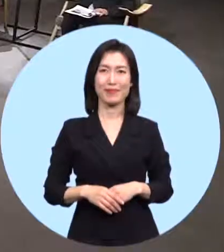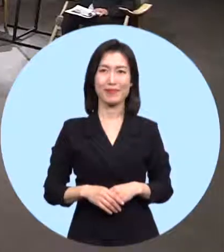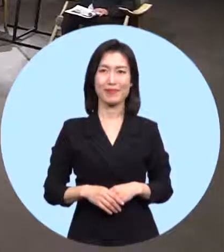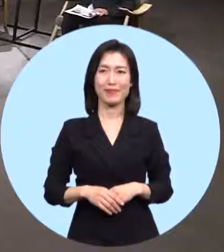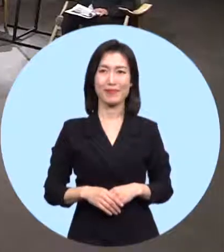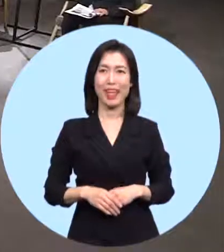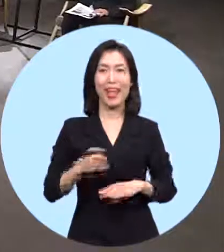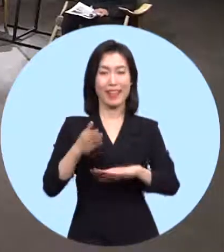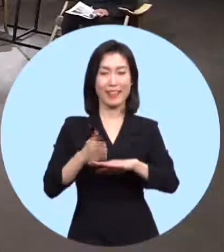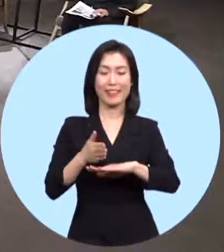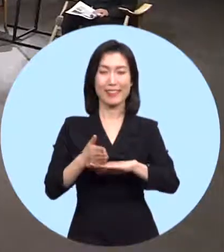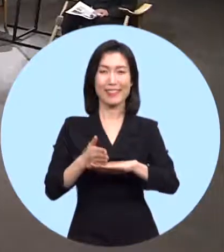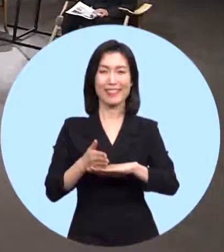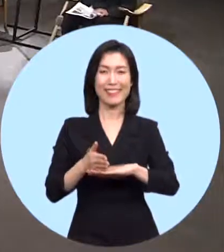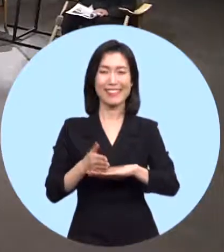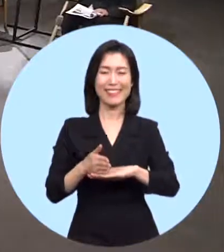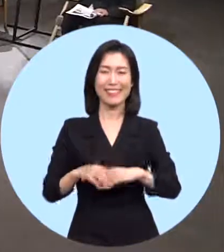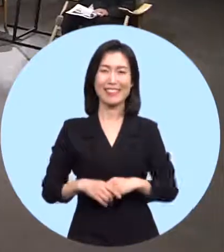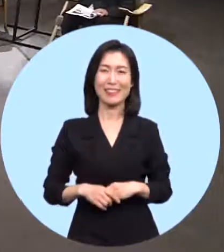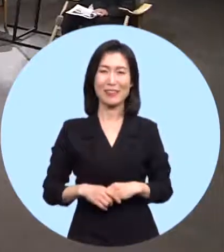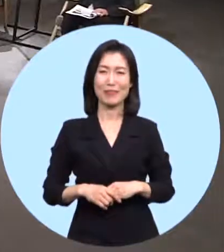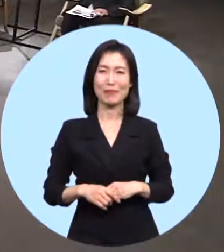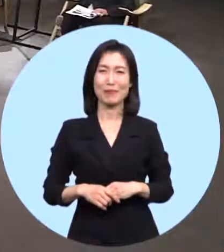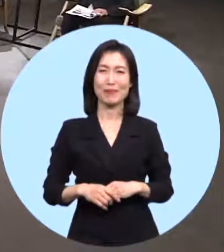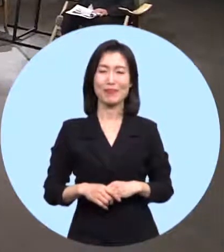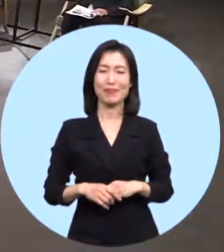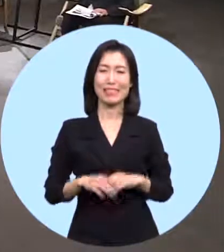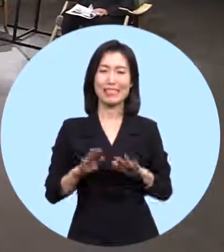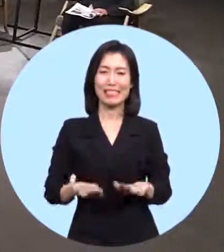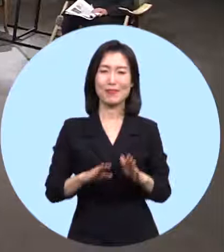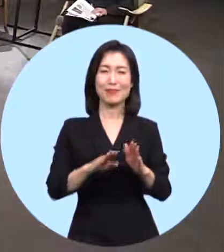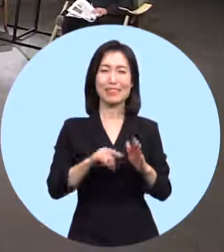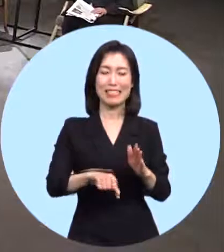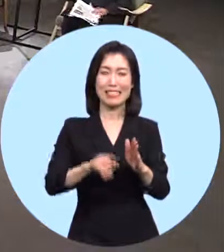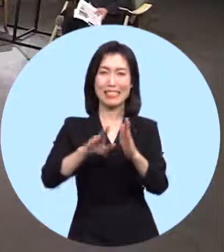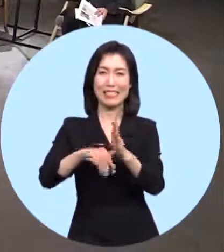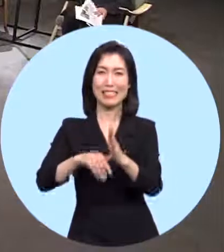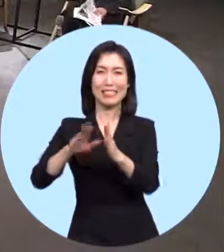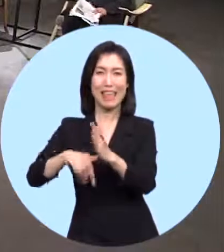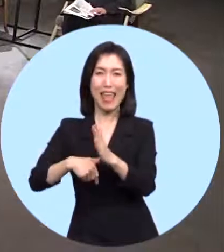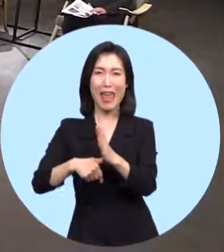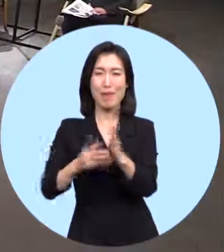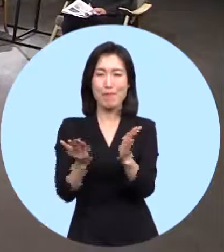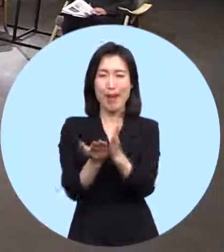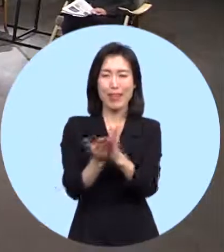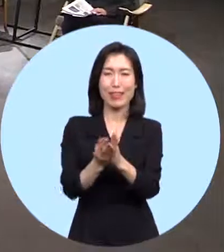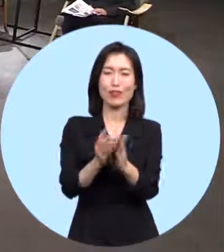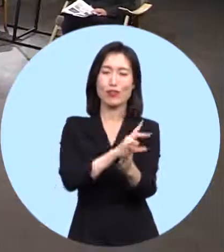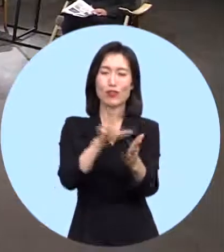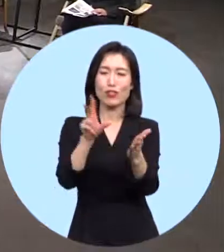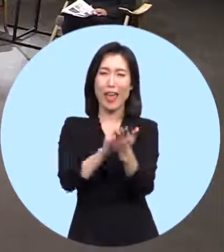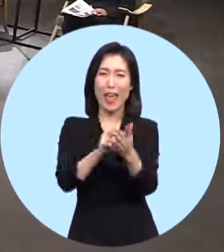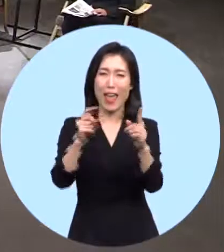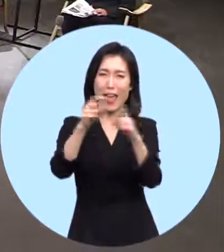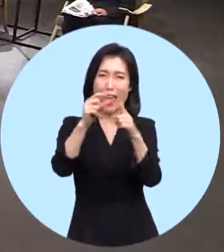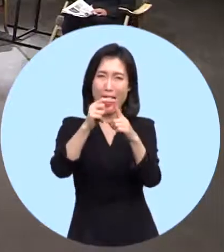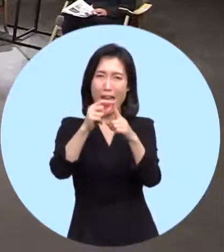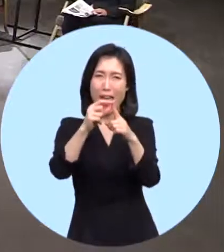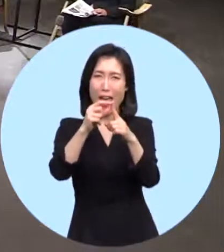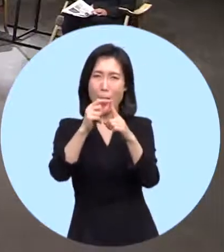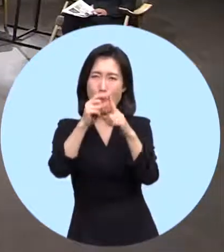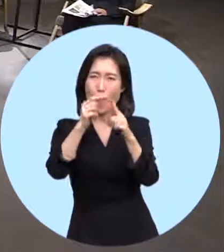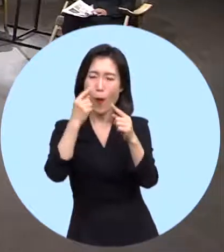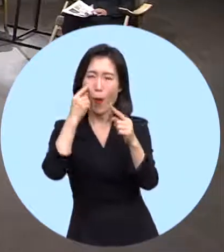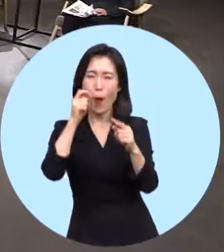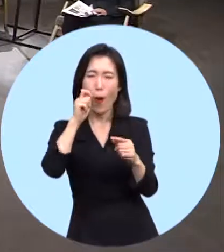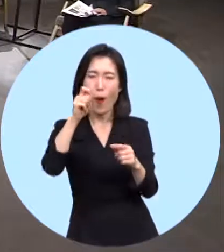예, 감사합니다. 시대적인 화두를 놓치지 않으려고 열심히